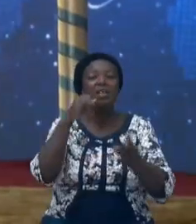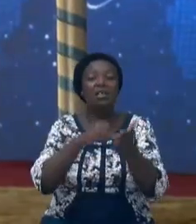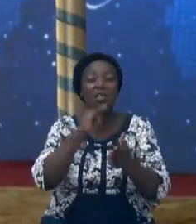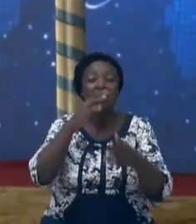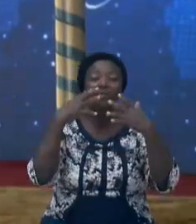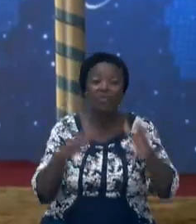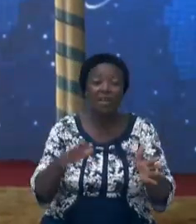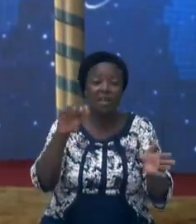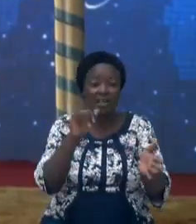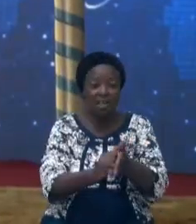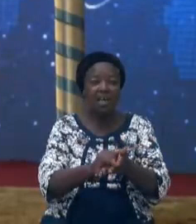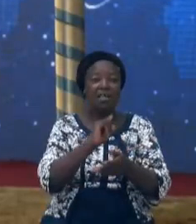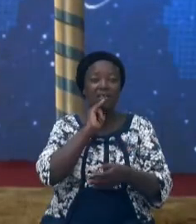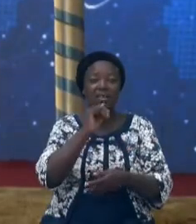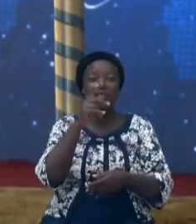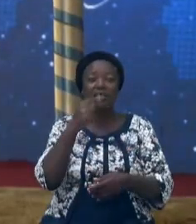accompli